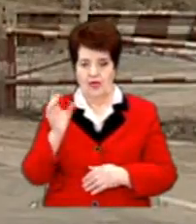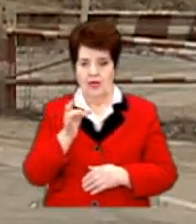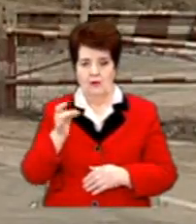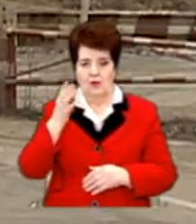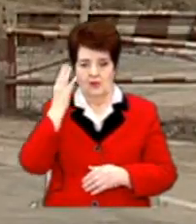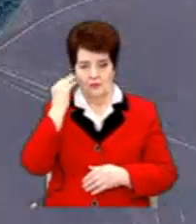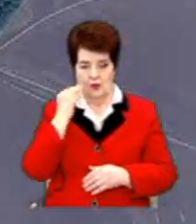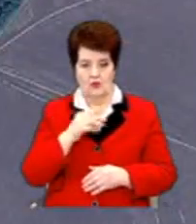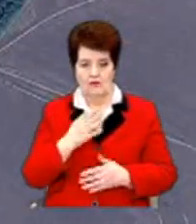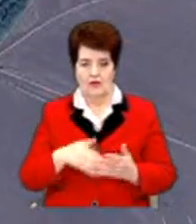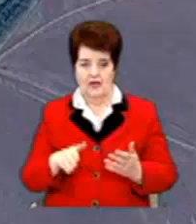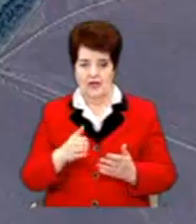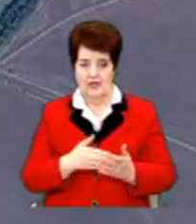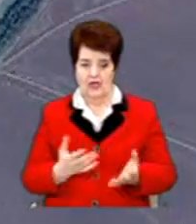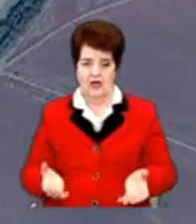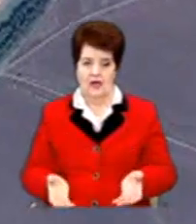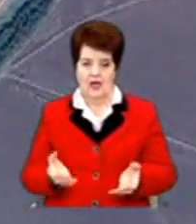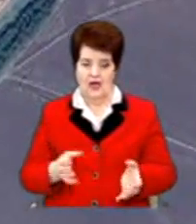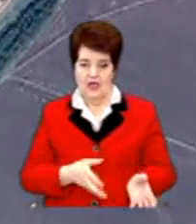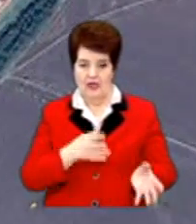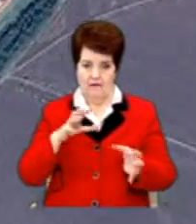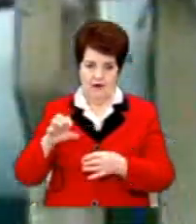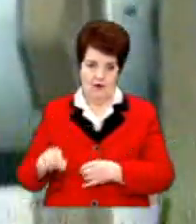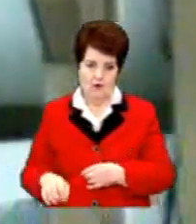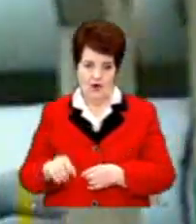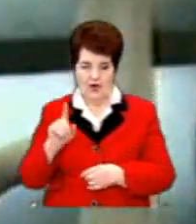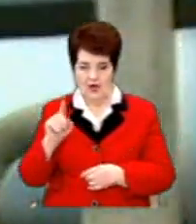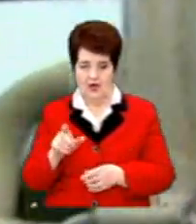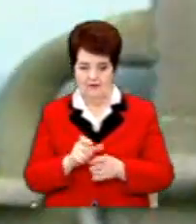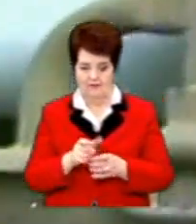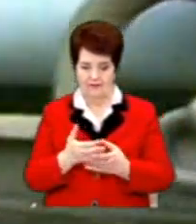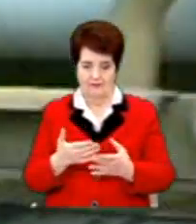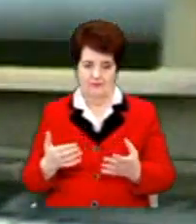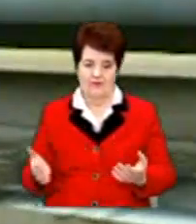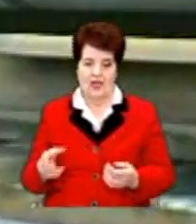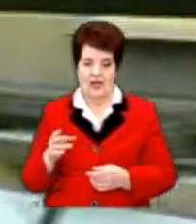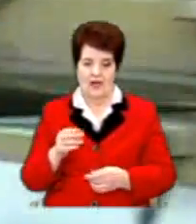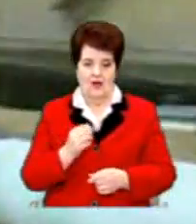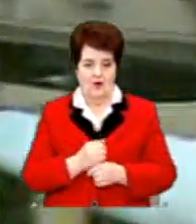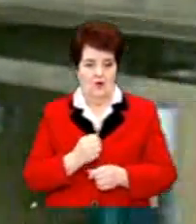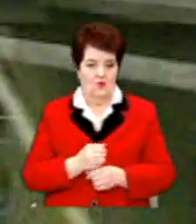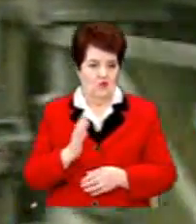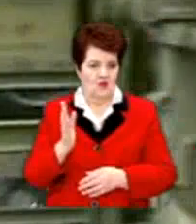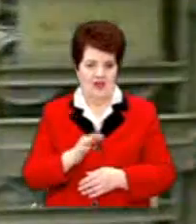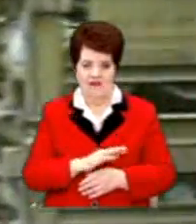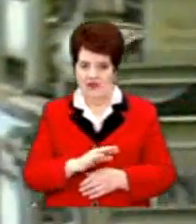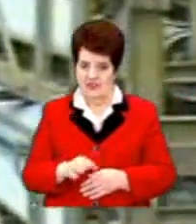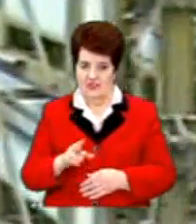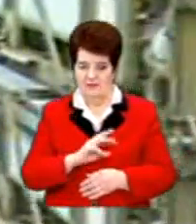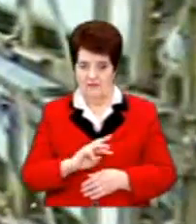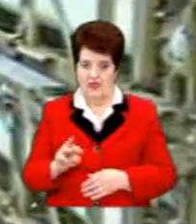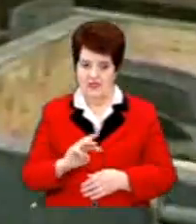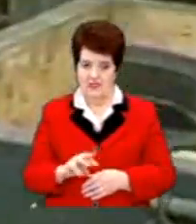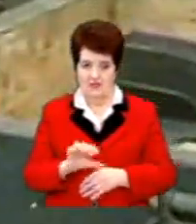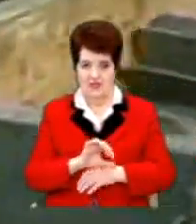Cât despre lichidarea și evacuarea munițiilor din regiunea transnistreană, lucrurile se pare că nu avansează. Potrivit ministrului